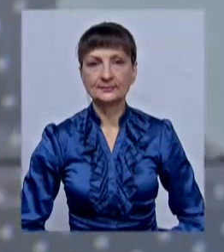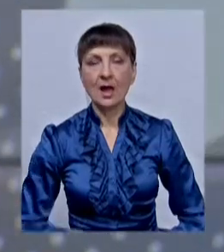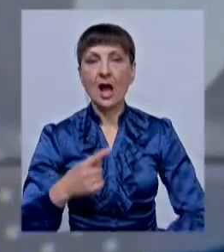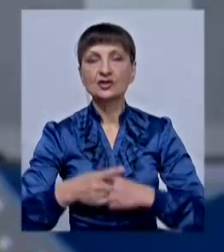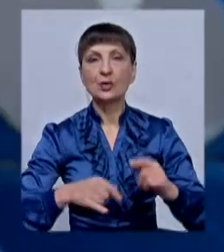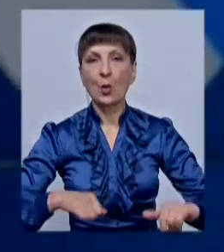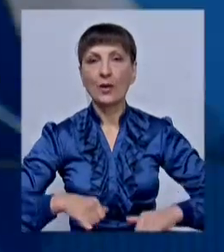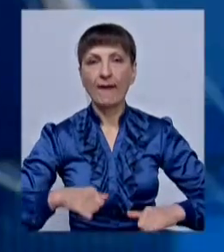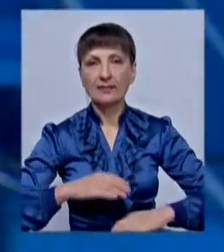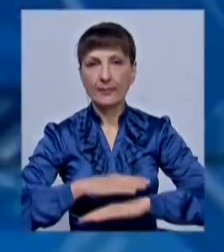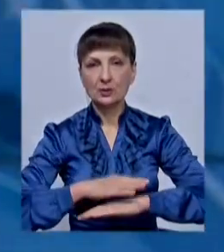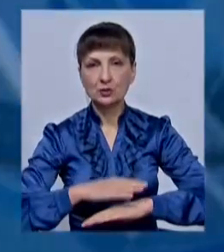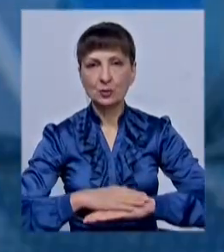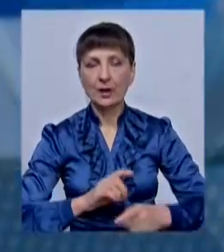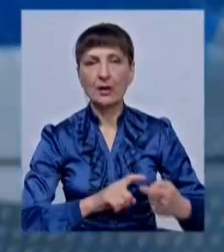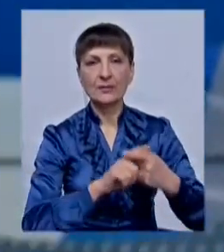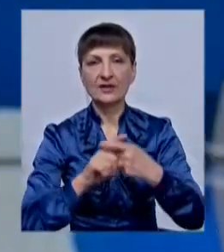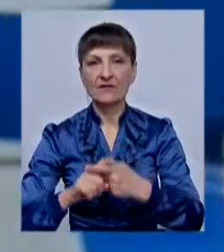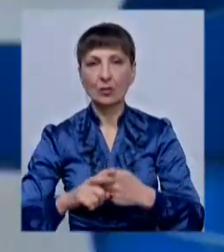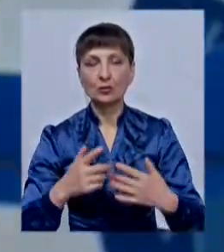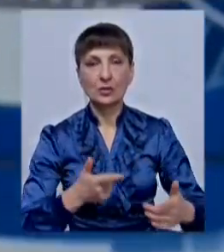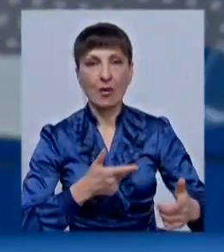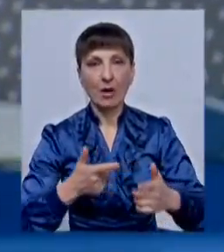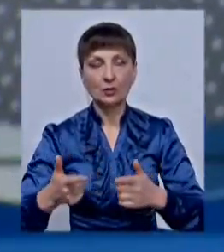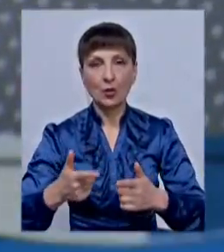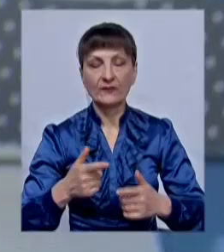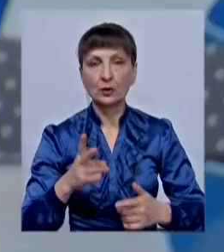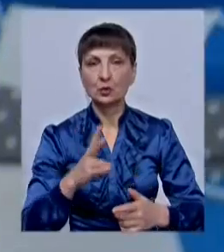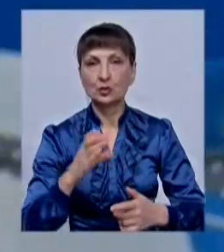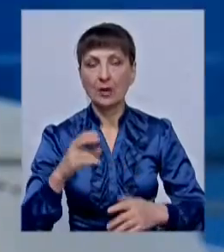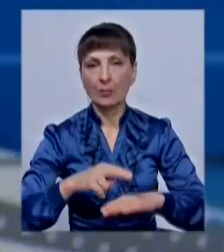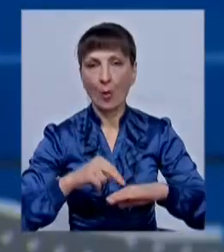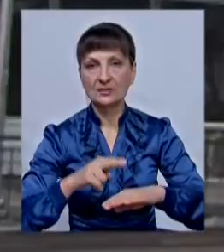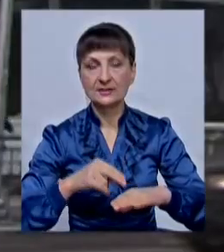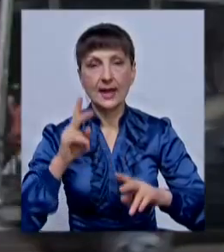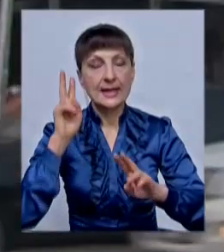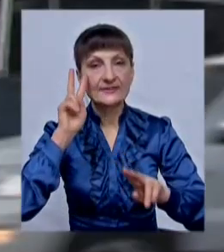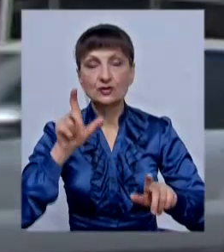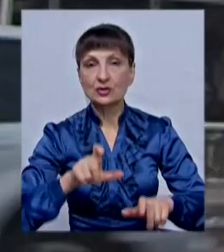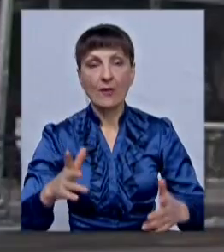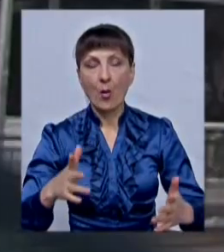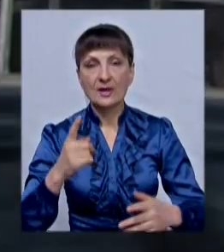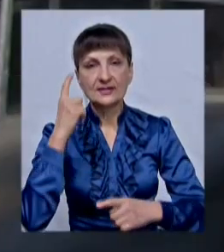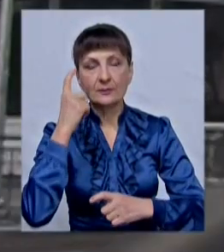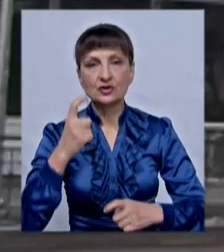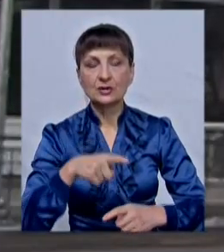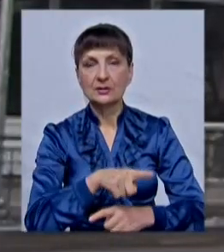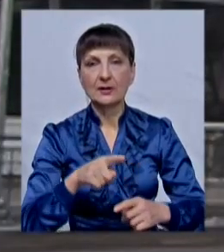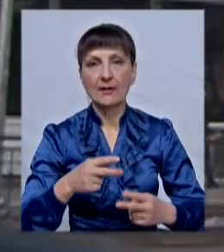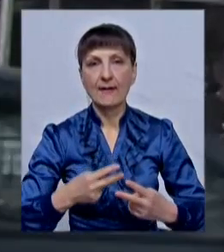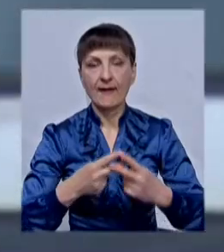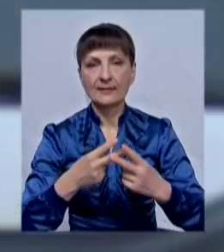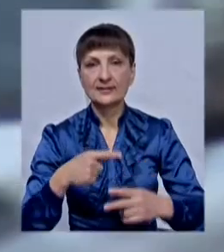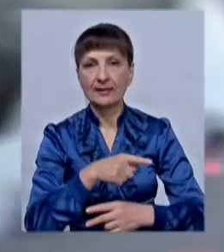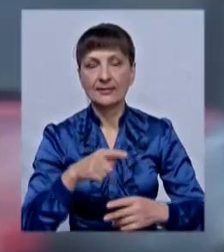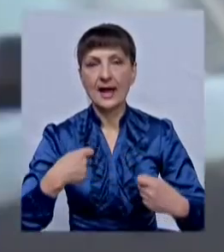Очередной хулиганский поступок привел в боевую готовность столичных полицейских. Неизвестный сообщил о заминировании рынка Астаналык.